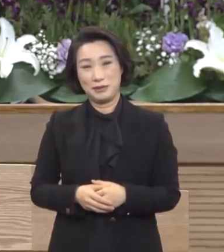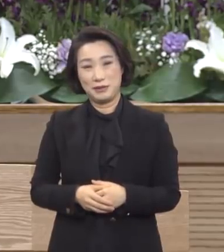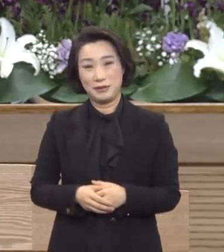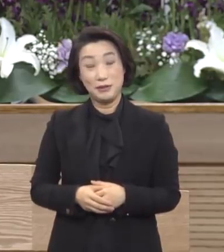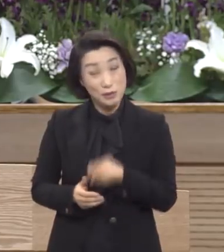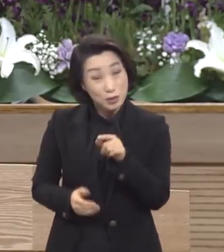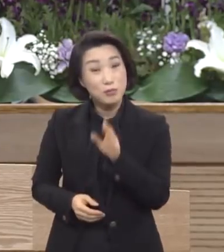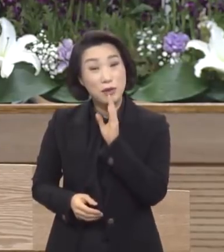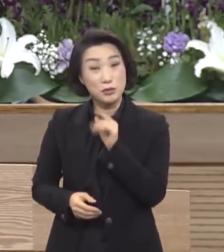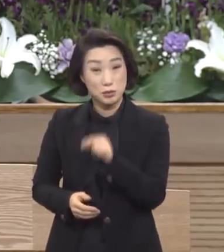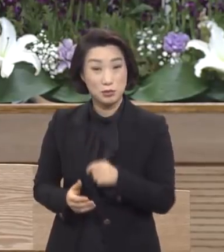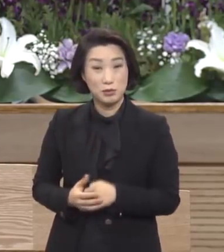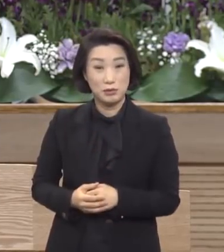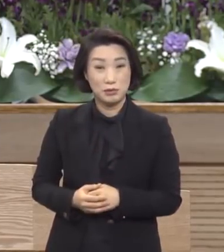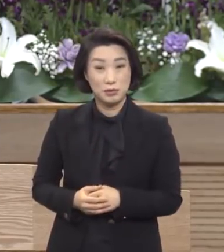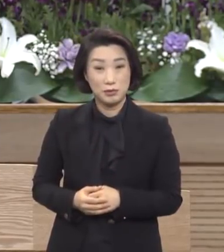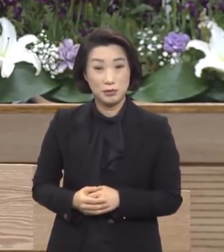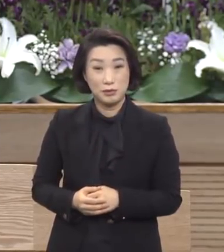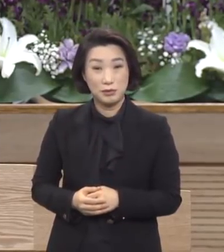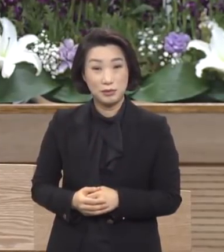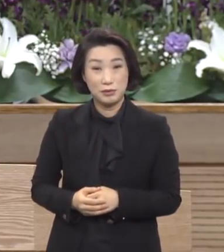하야 맞지 않아?